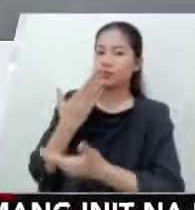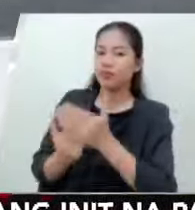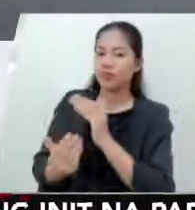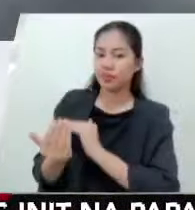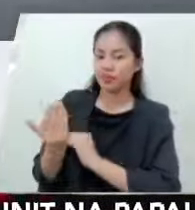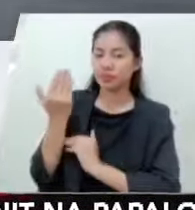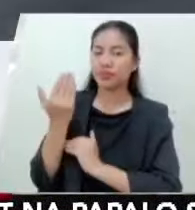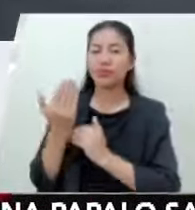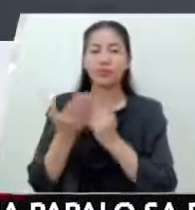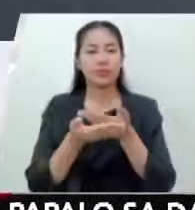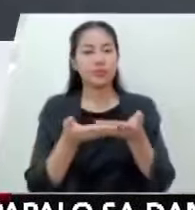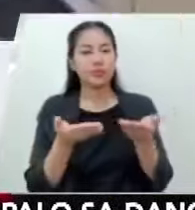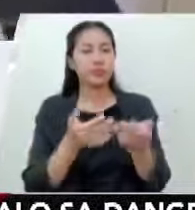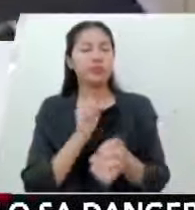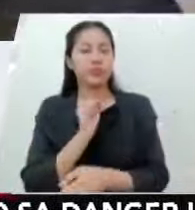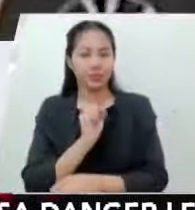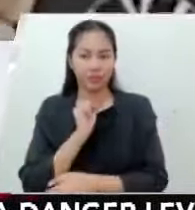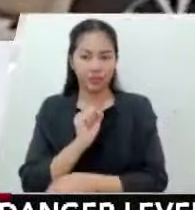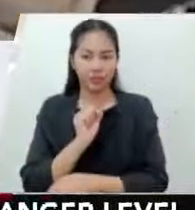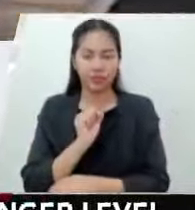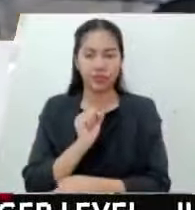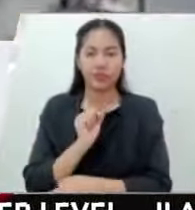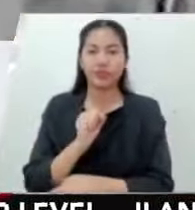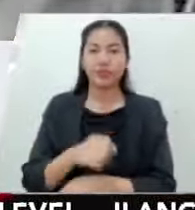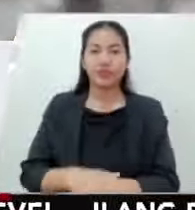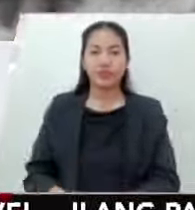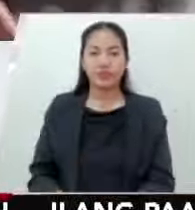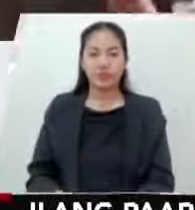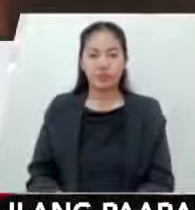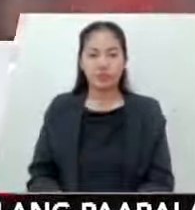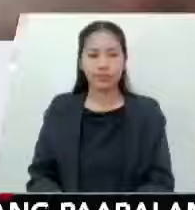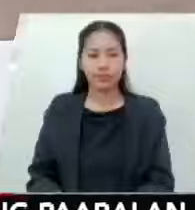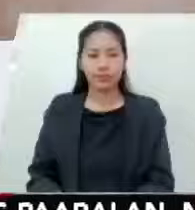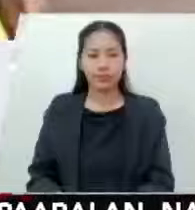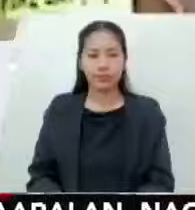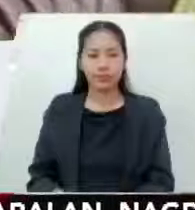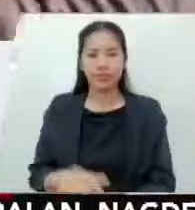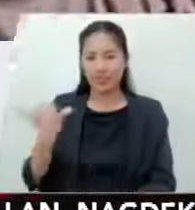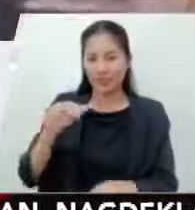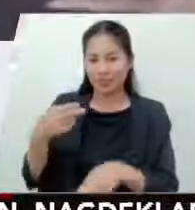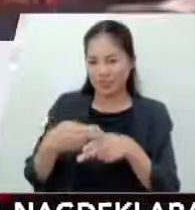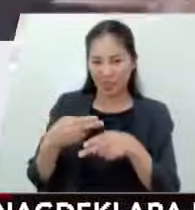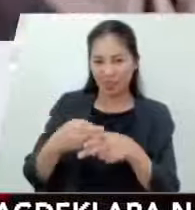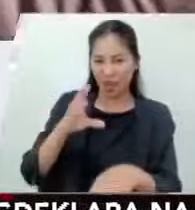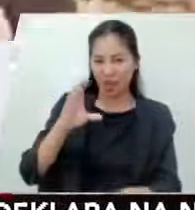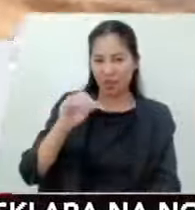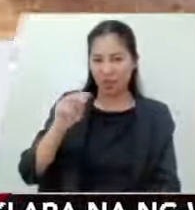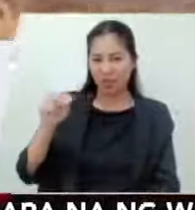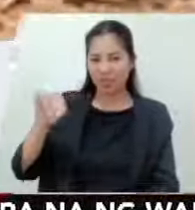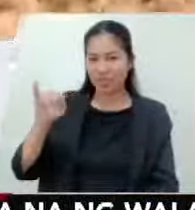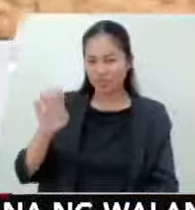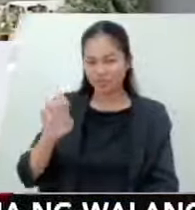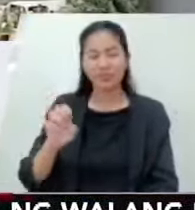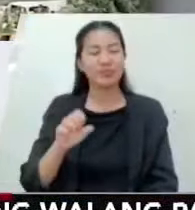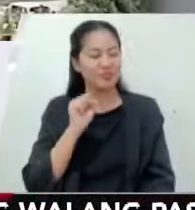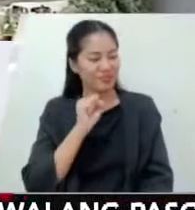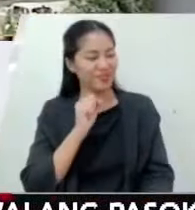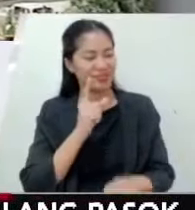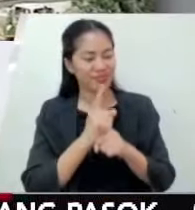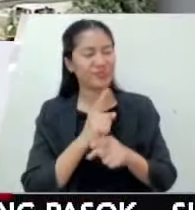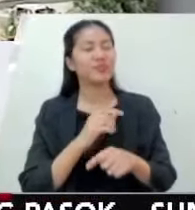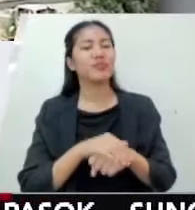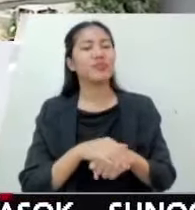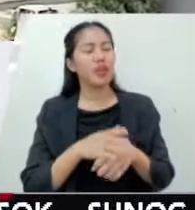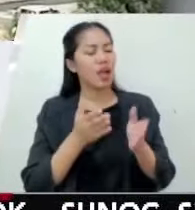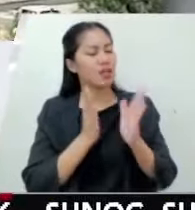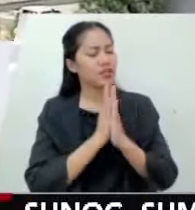Connie. Magandang umaga po sa inyo, Ma'am Tokayo. Kamusta yes, na po? Oo nga po. Makikikamusta lang po kami sa investigasyon dyan sa sunog na nangyari